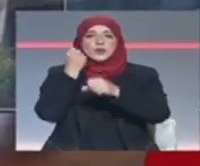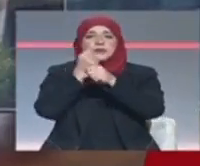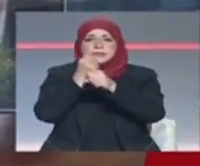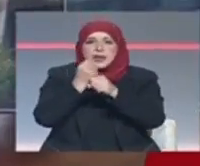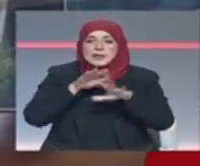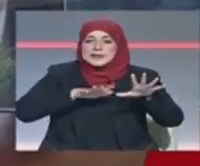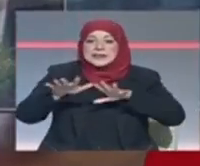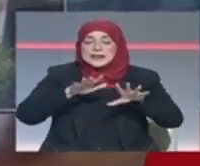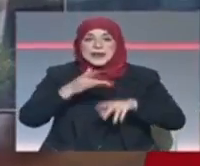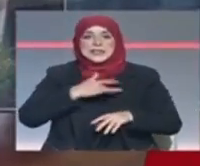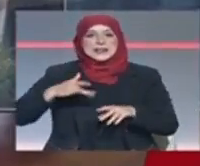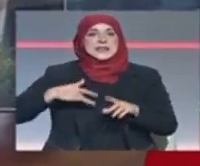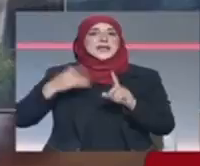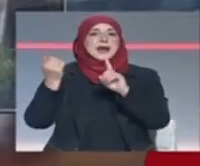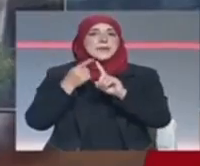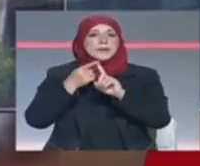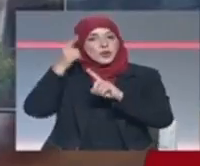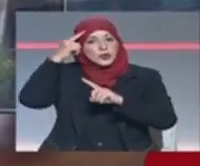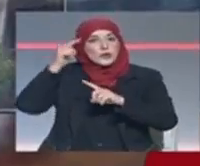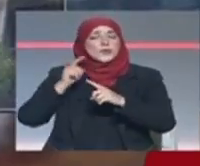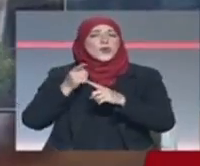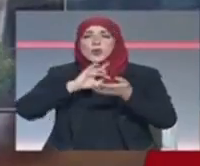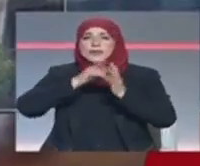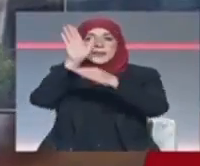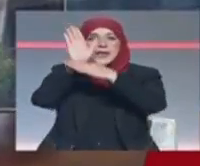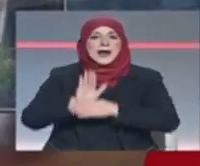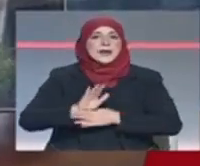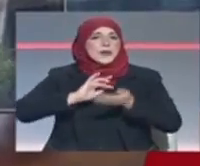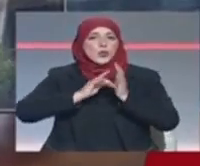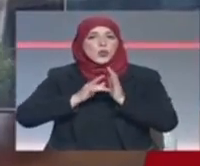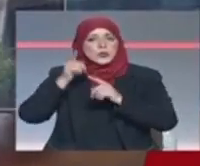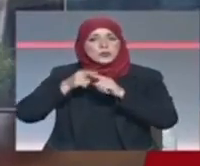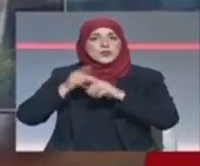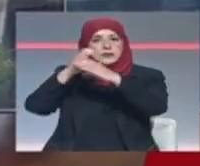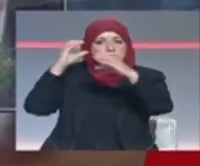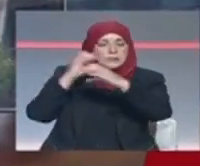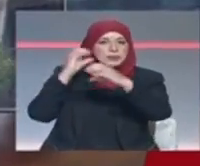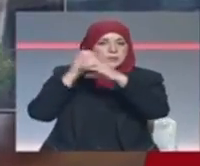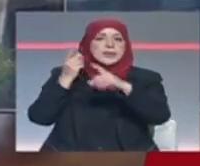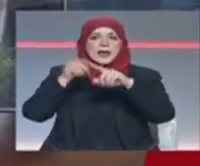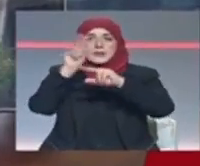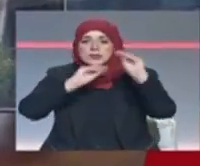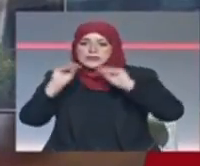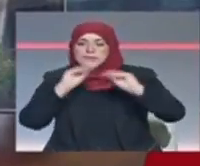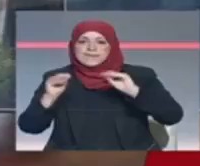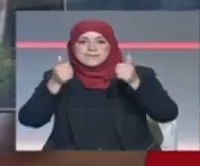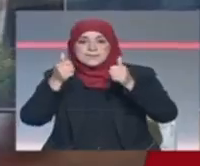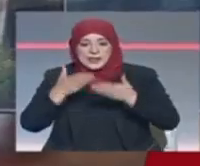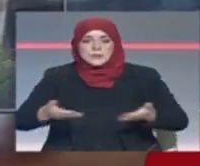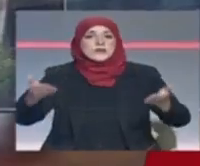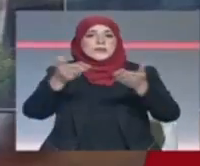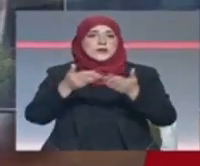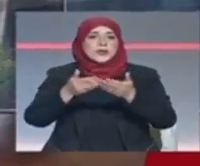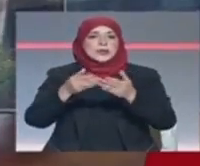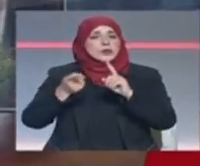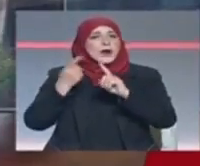الصحيه وتوفر كل الضوابط الوقائيه تطويع منظومه النقل مع متطلبات هذه الفتره العمل بالتراخيص